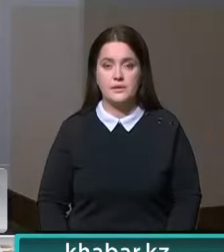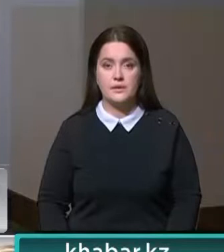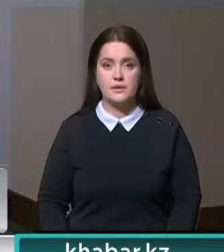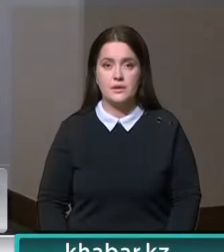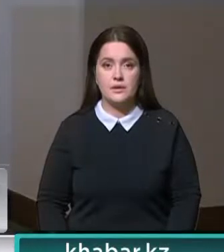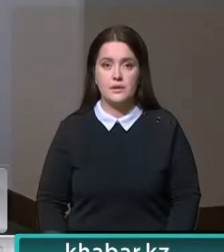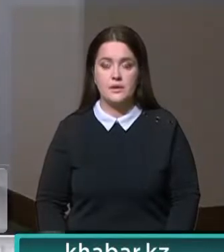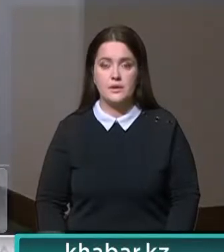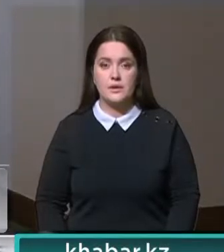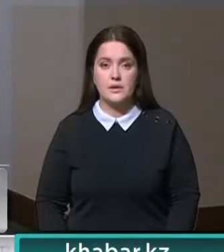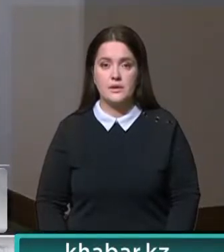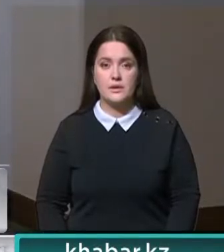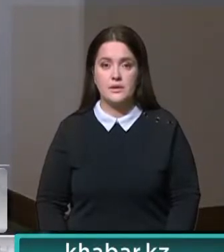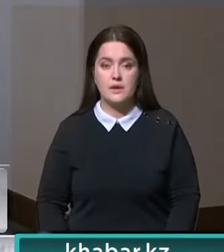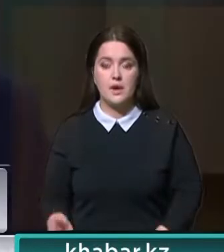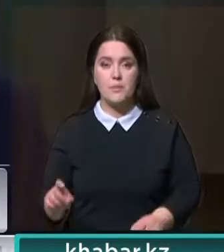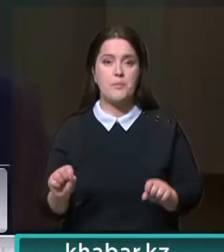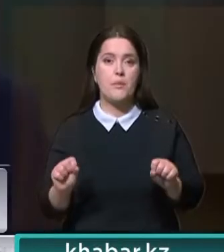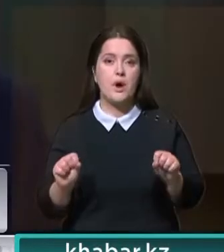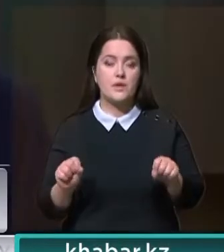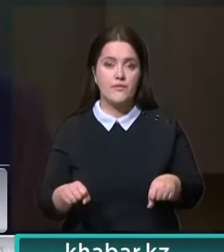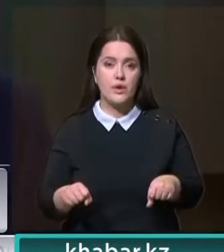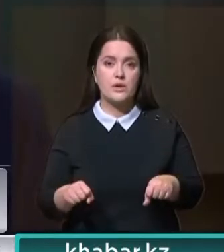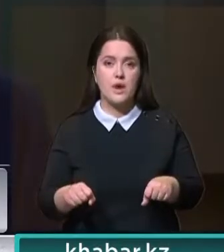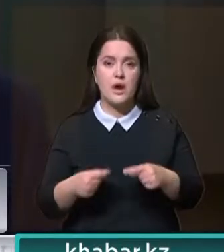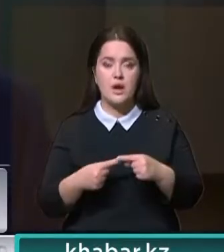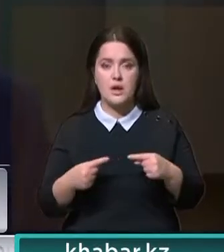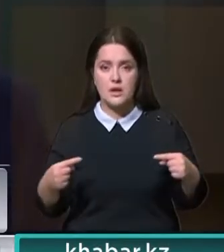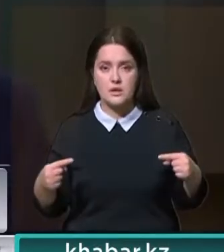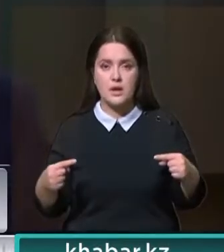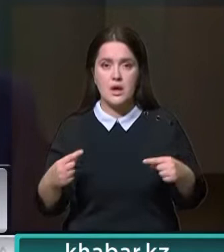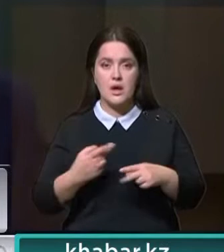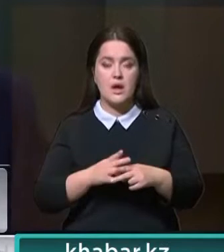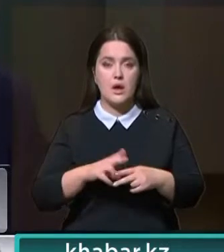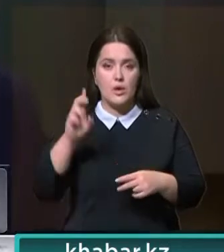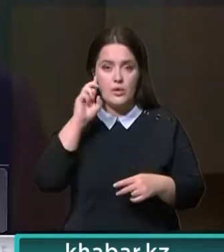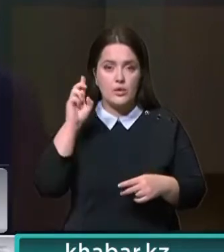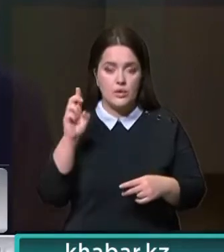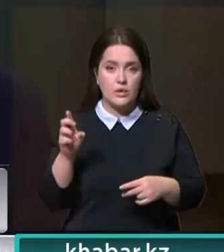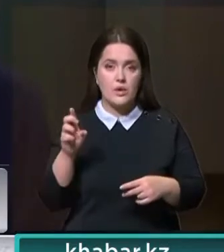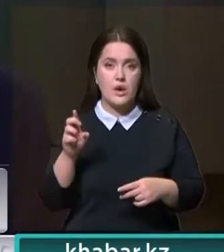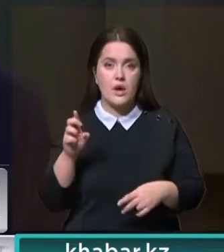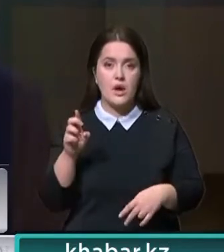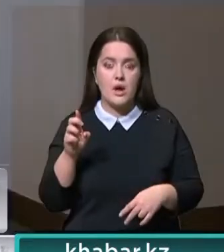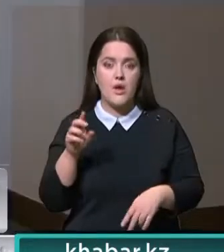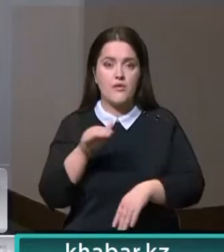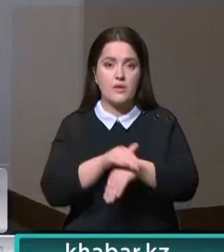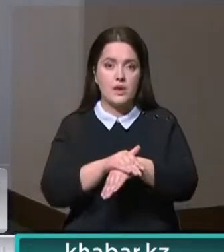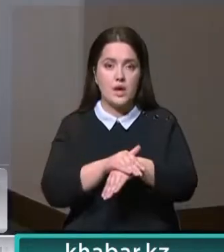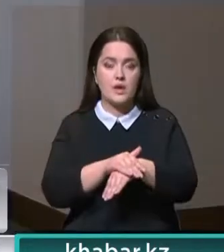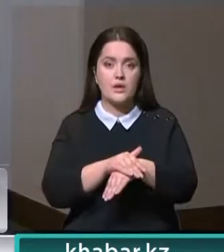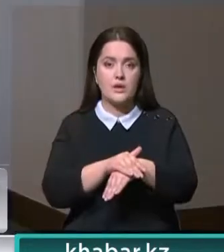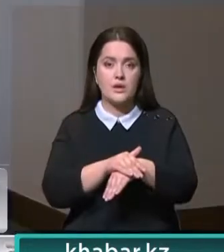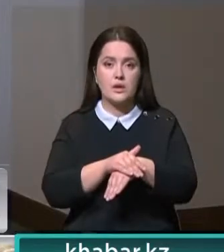Это инструмент, который позволит с помощью различных баз данных, государственных баз данных, выявлять именно людей,